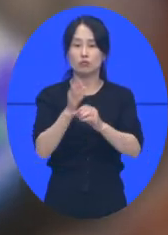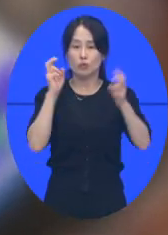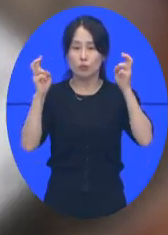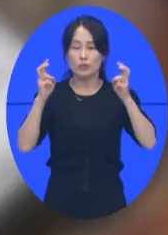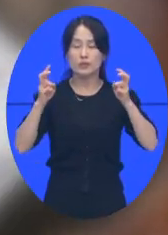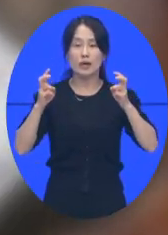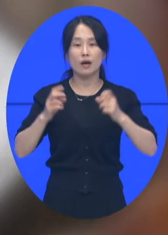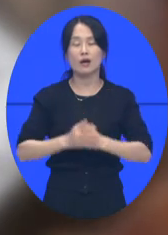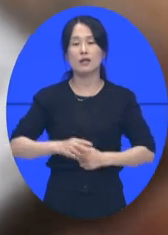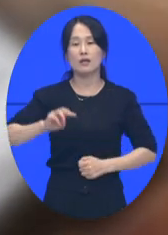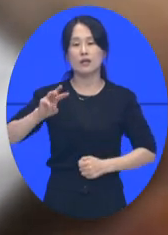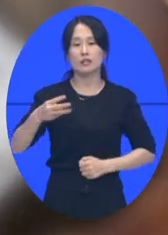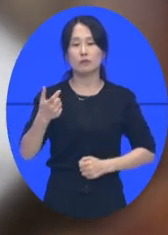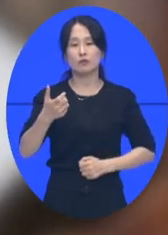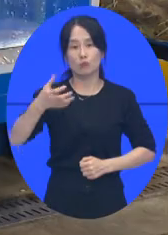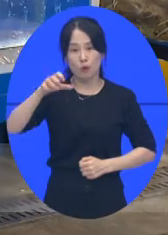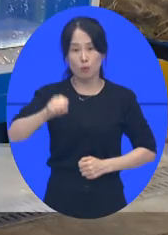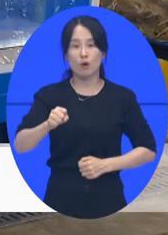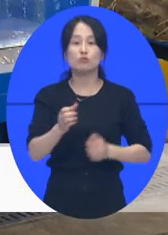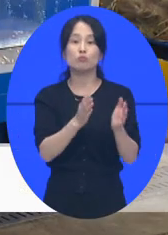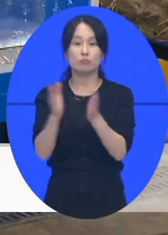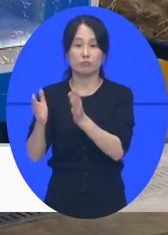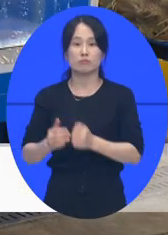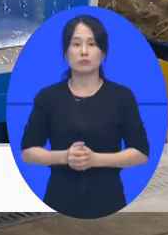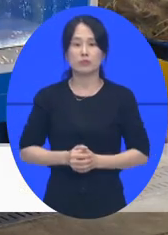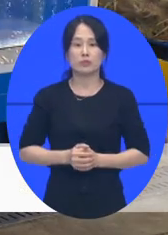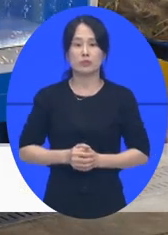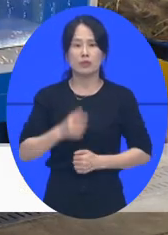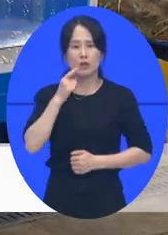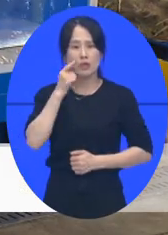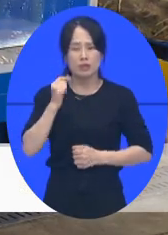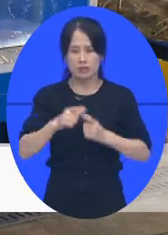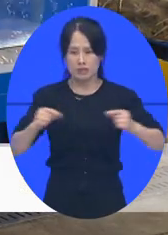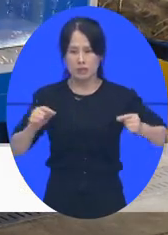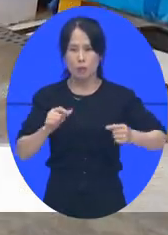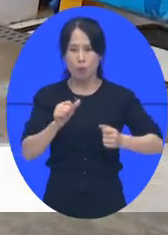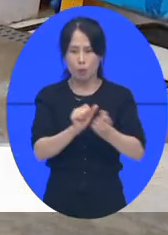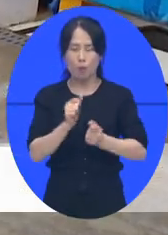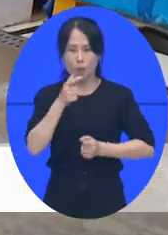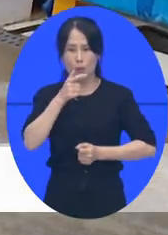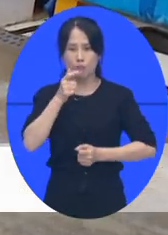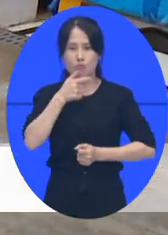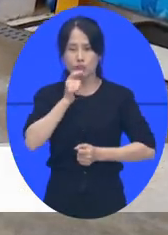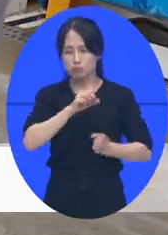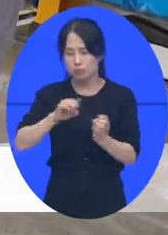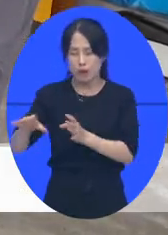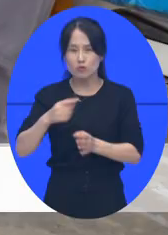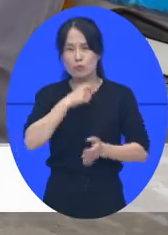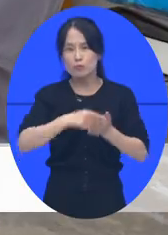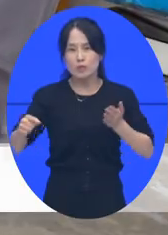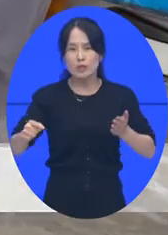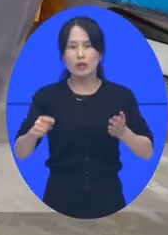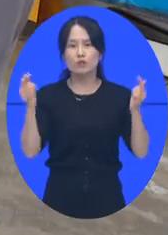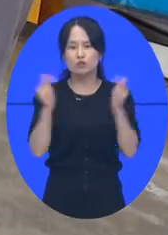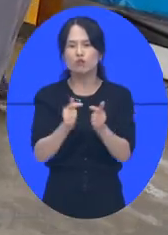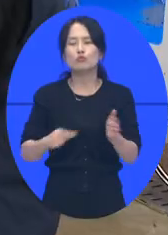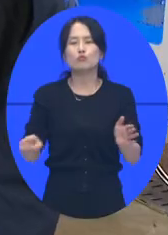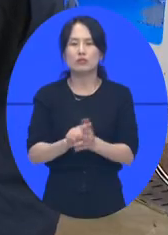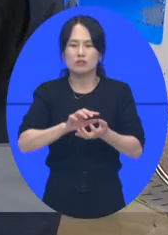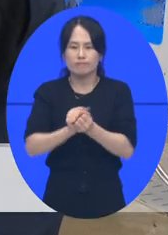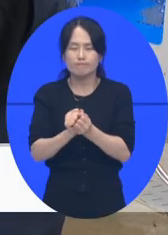분야에 360억 원 등입니다. 특히 최근엔 일본 오염수 방류 피해 소상공인이 없도록 총력 대응